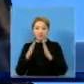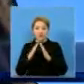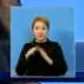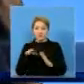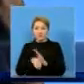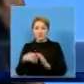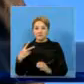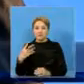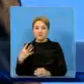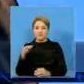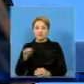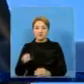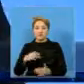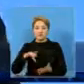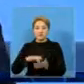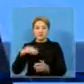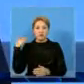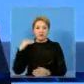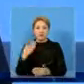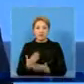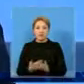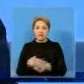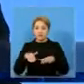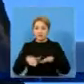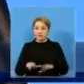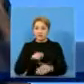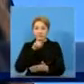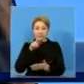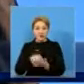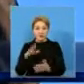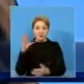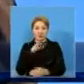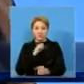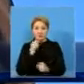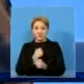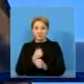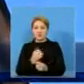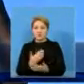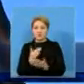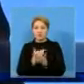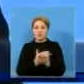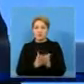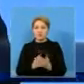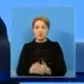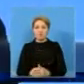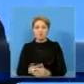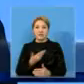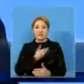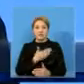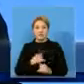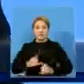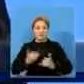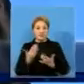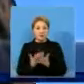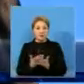них 24 тысячи в городе Актобе. Для решения этих вопросов успешно действует ряд государственных программ. Хочу вас поздравить со